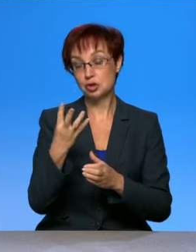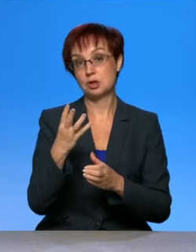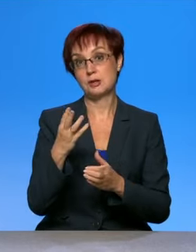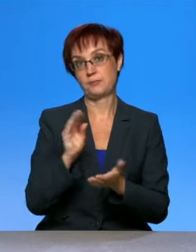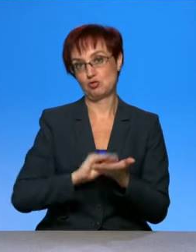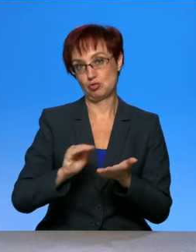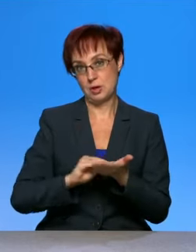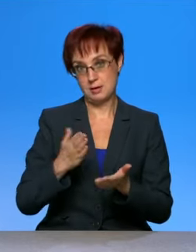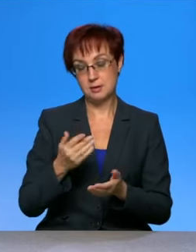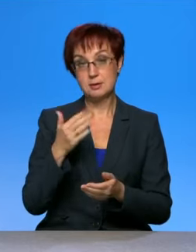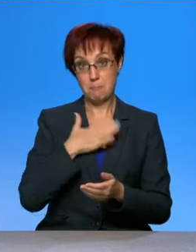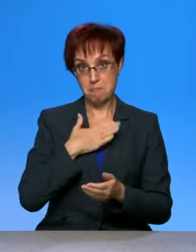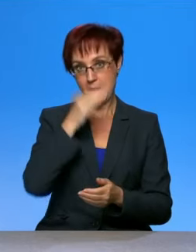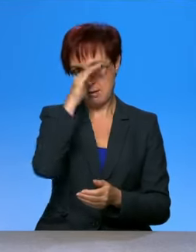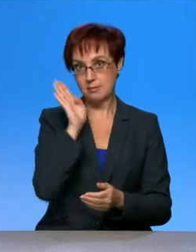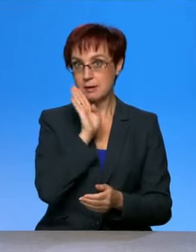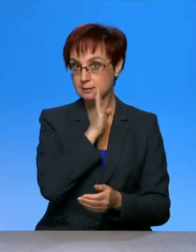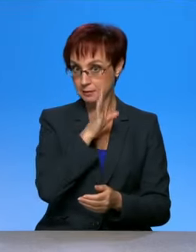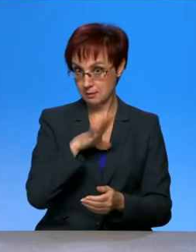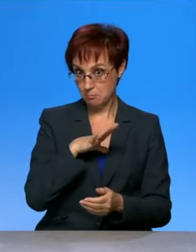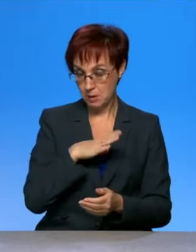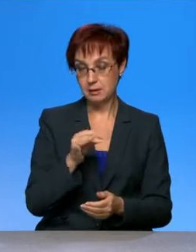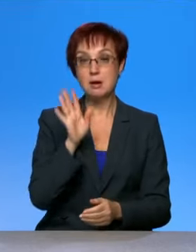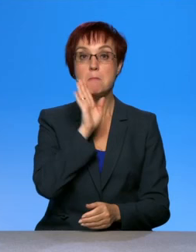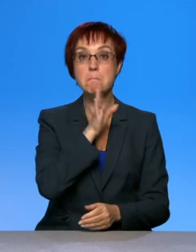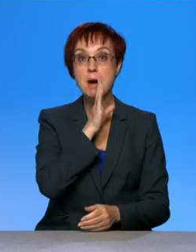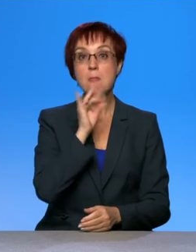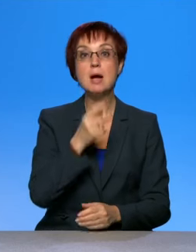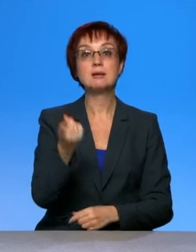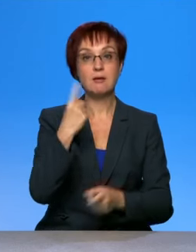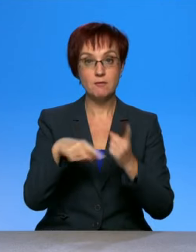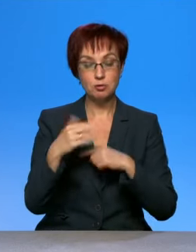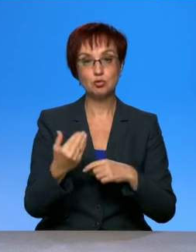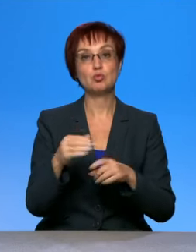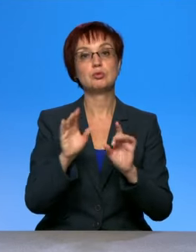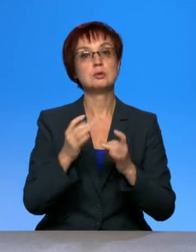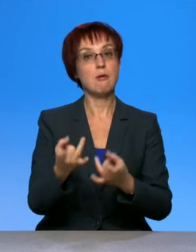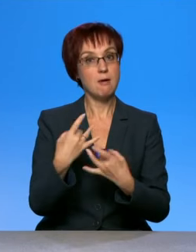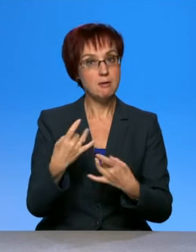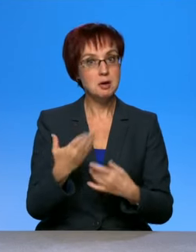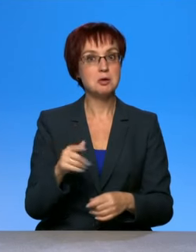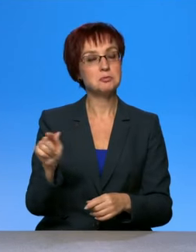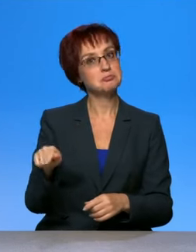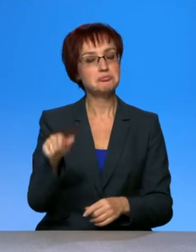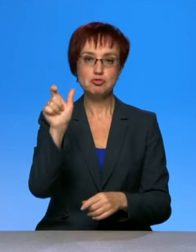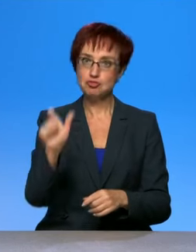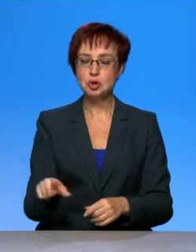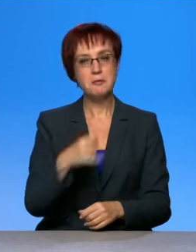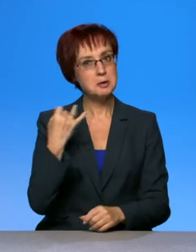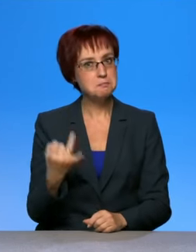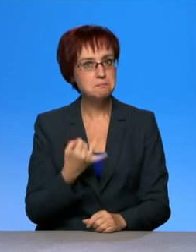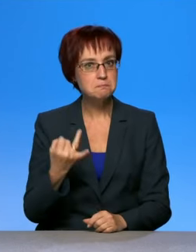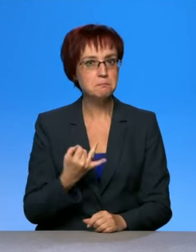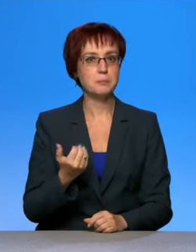и мама вернувшись рассказывает какой интересный человек и он говорит мама Надеюсь сейчас о на смотрит программу